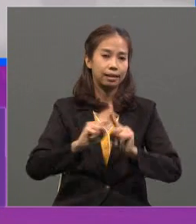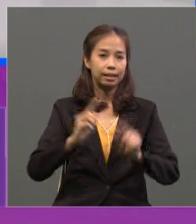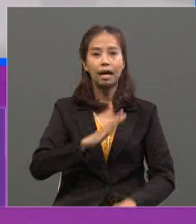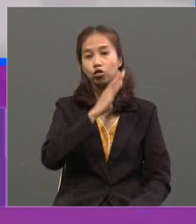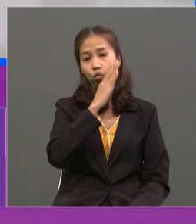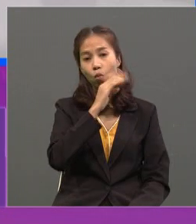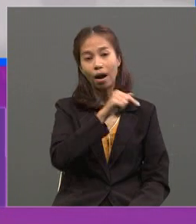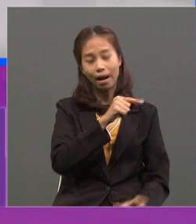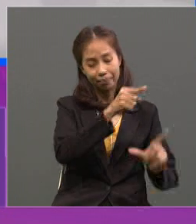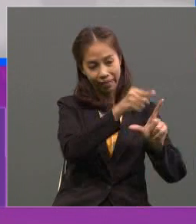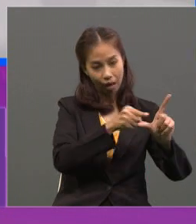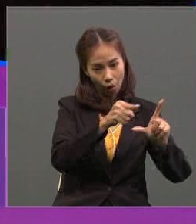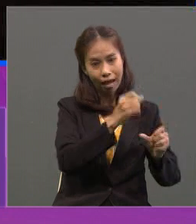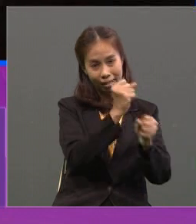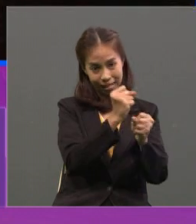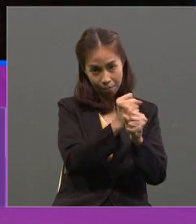ค